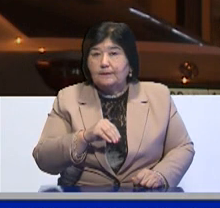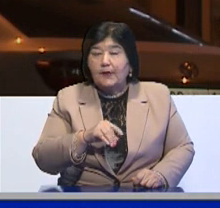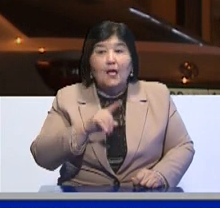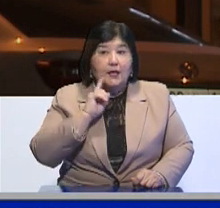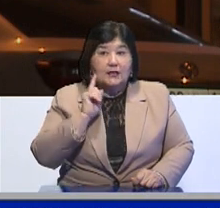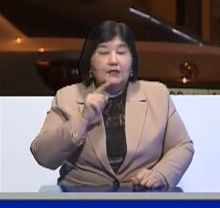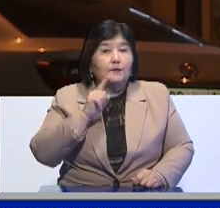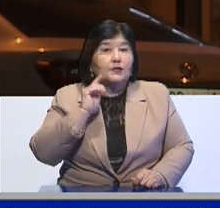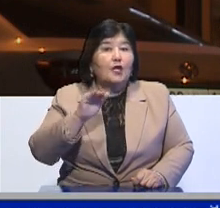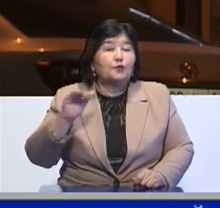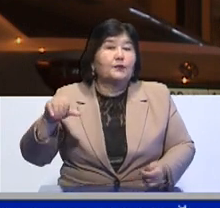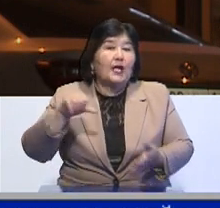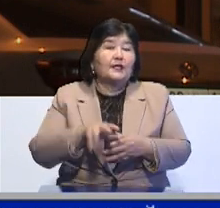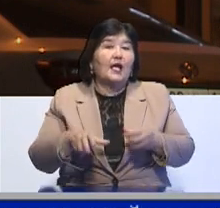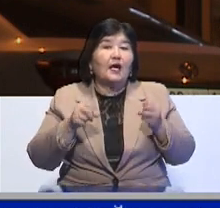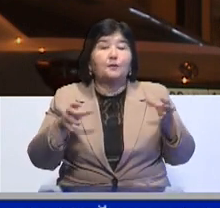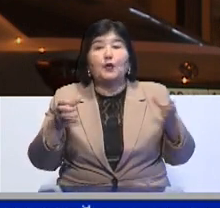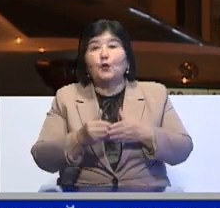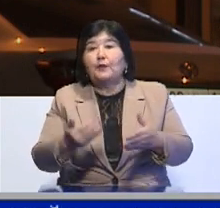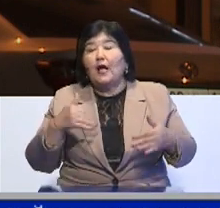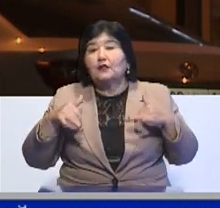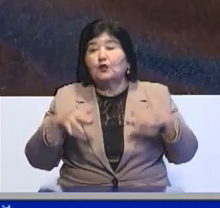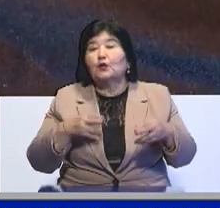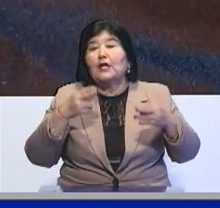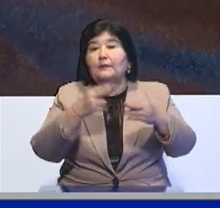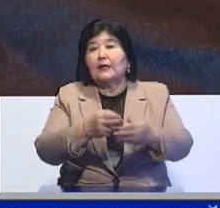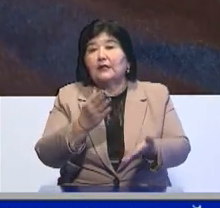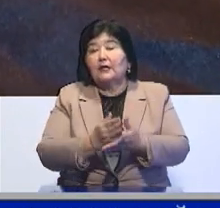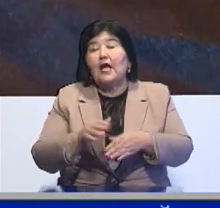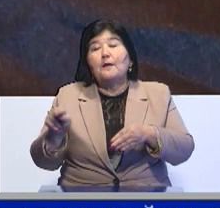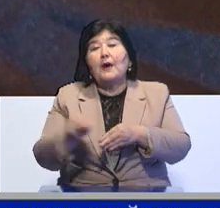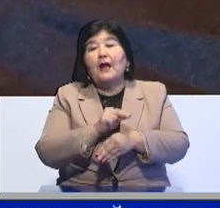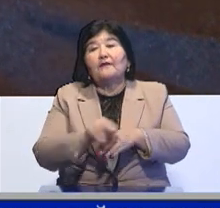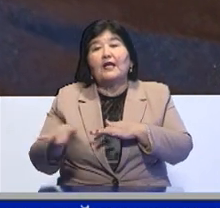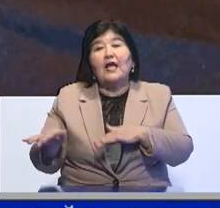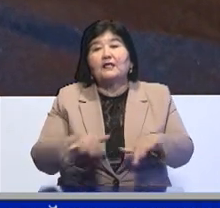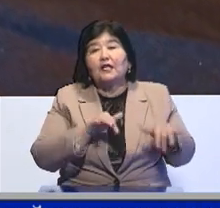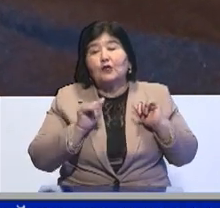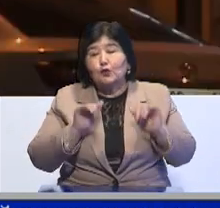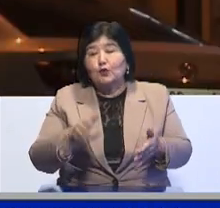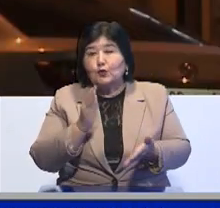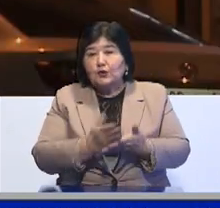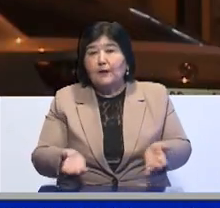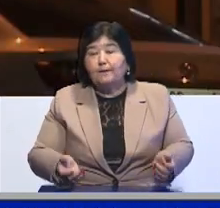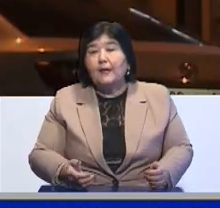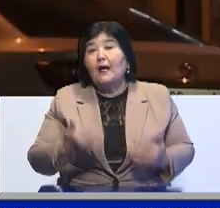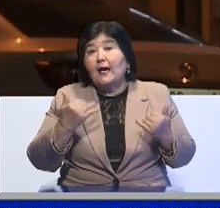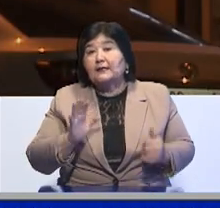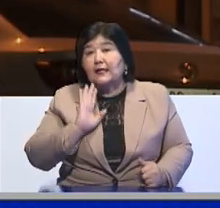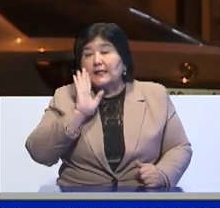жастар мен жасөспірімдер арасында қылмыстық топтардың алдын алу жолын кесу мақсатында профилактикалық іс-шаралар жүргізілуде. Қазіргі